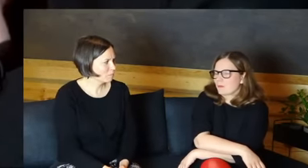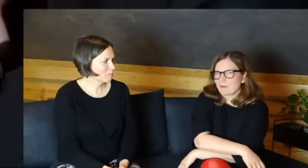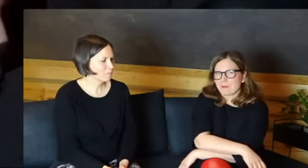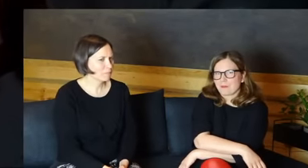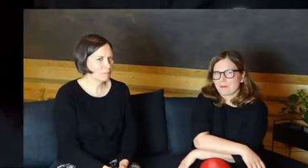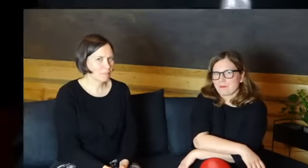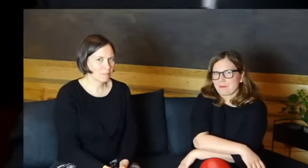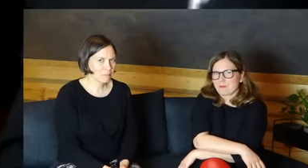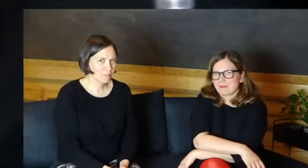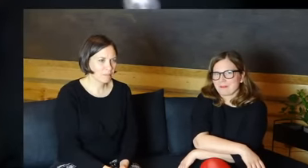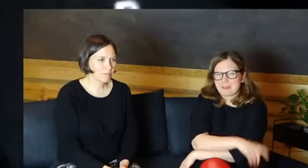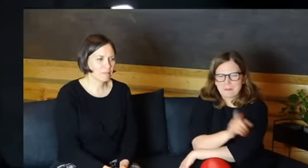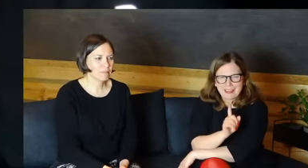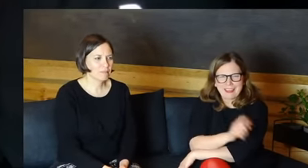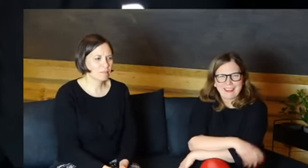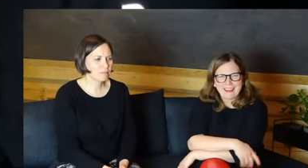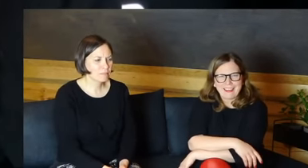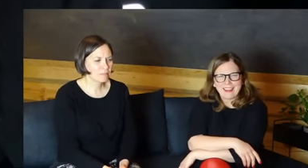Hei hetkinen, mikä siellä on?